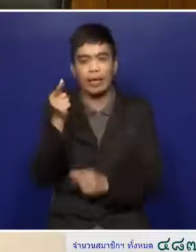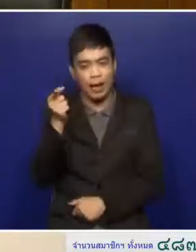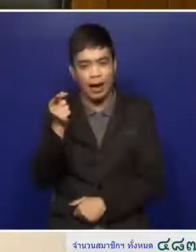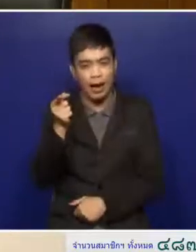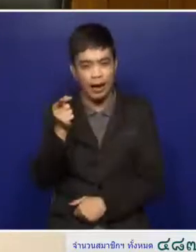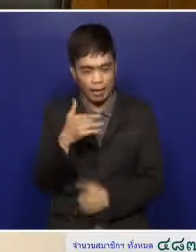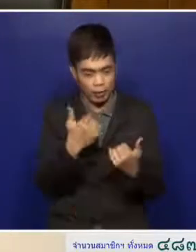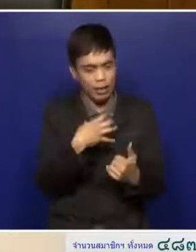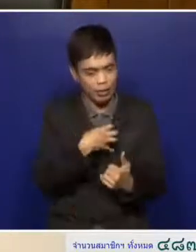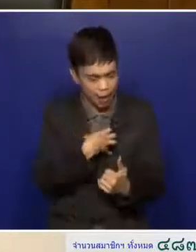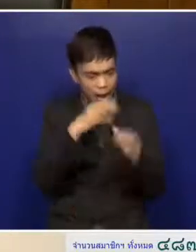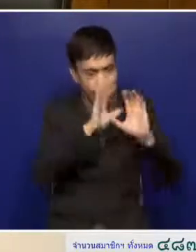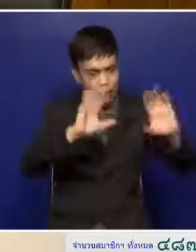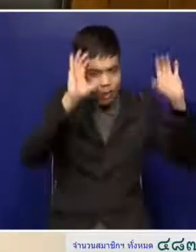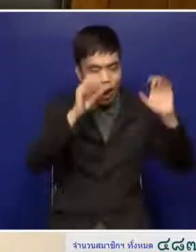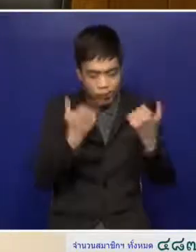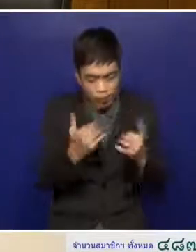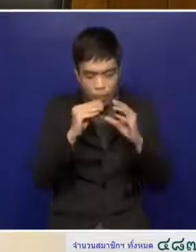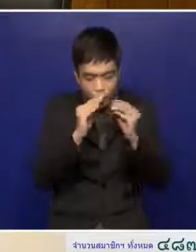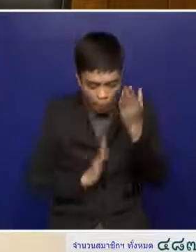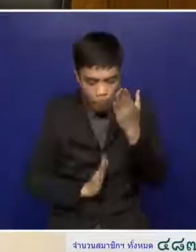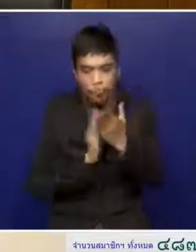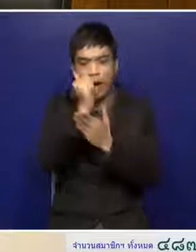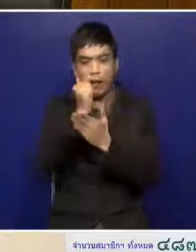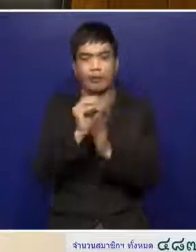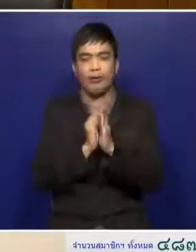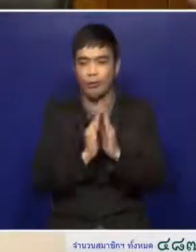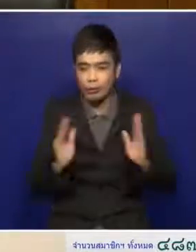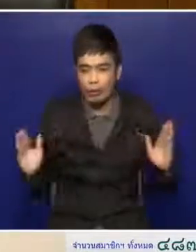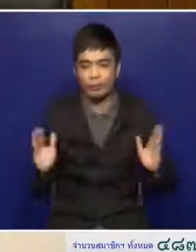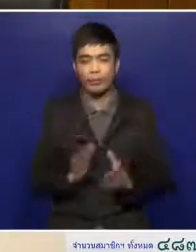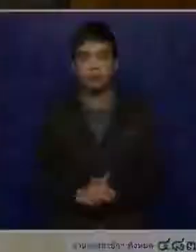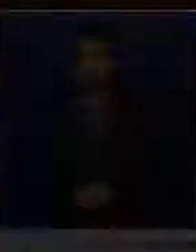ลและก็จากสภาชุดนี้ครับขอบพระคุณครับท่านประธานครับ ขอบคุณครับ